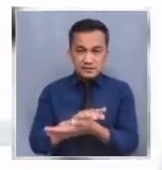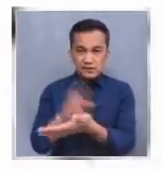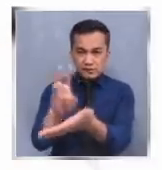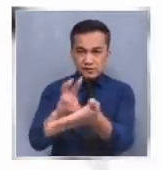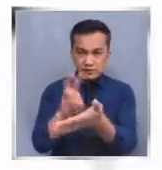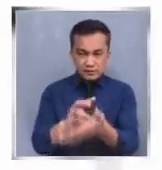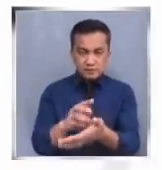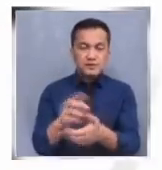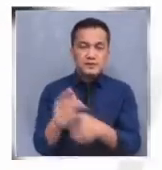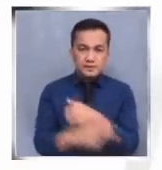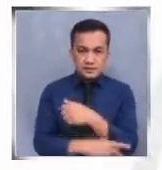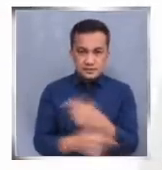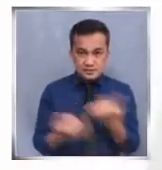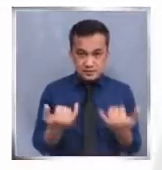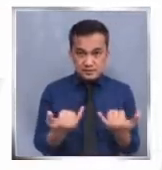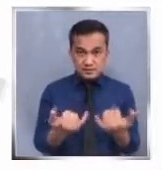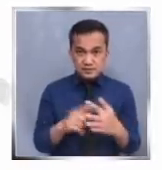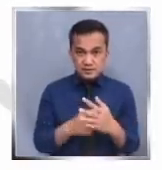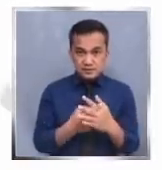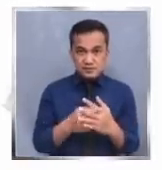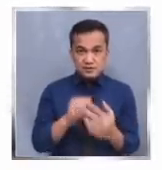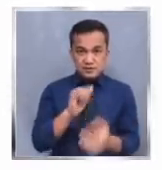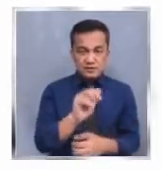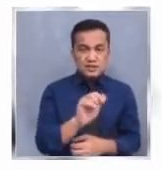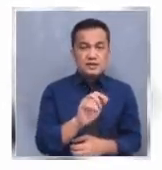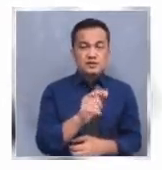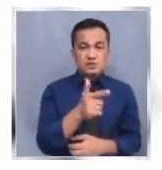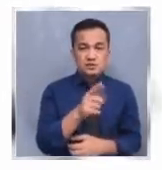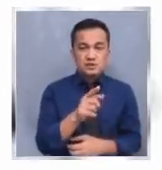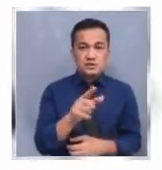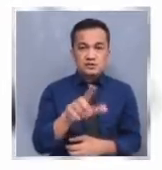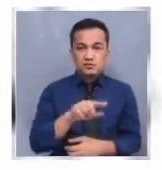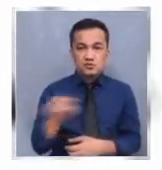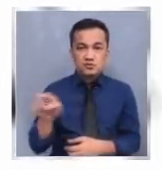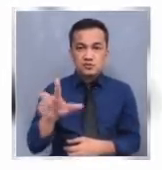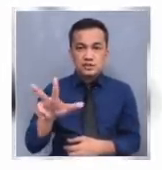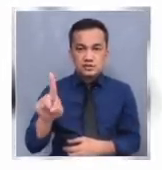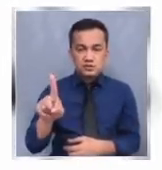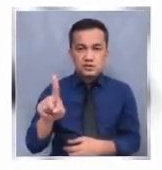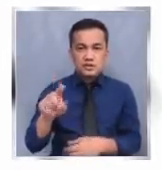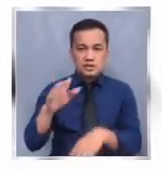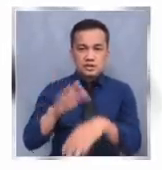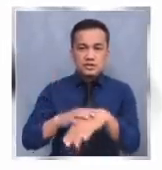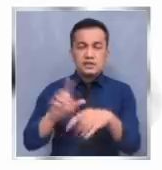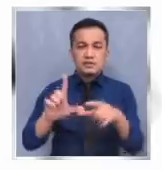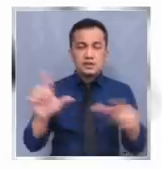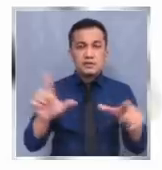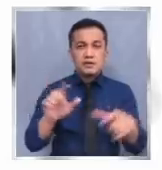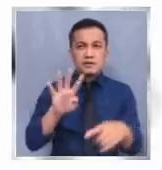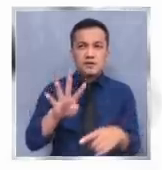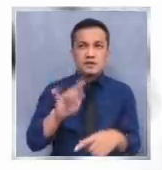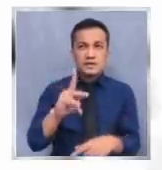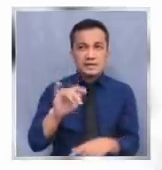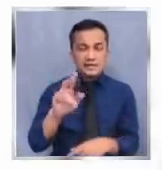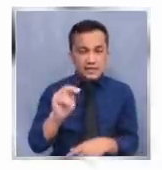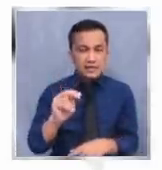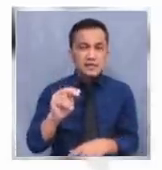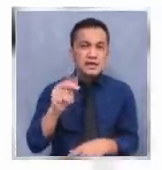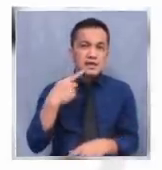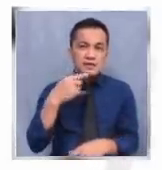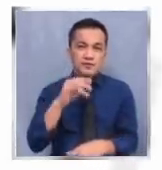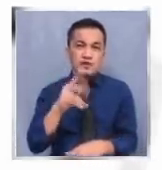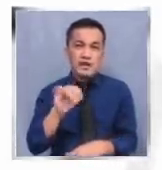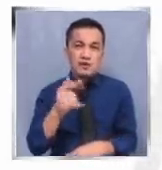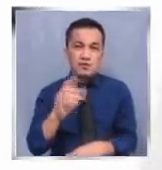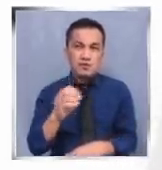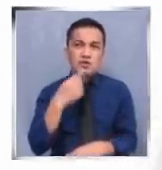araw, January 21 hanggang 31, alert level 4 na ang Kalinga, Ifugao, Mountain Province at Northern Samar. Nadagdagan din